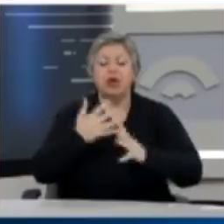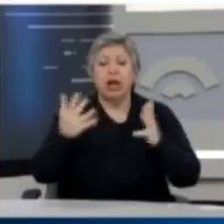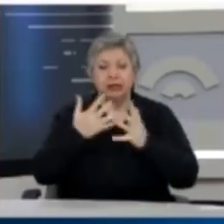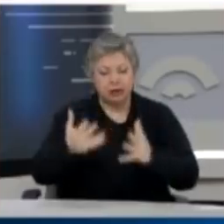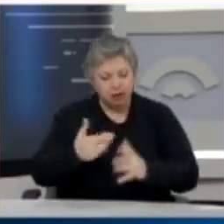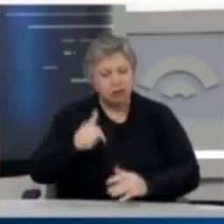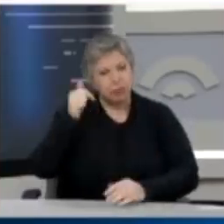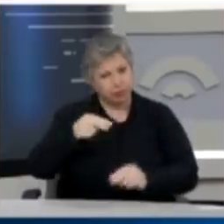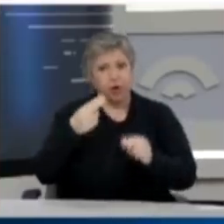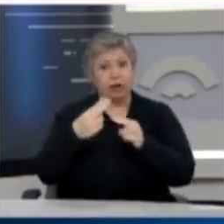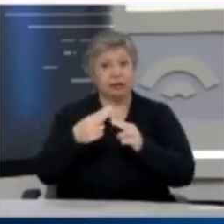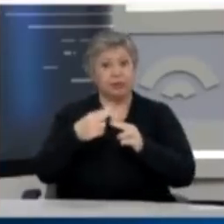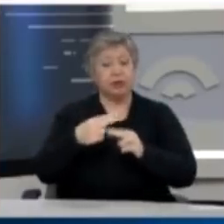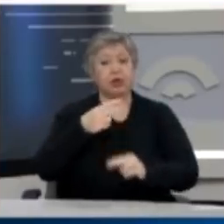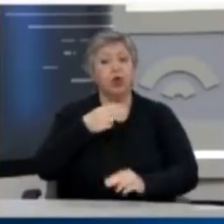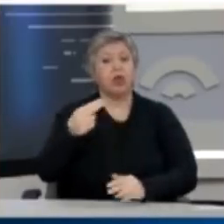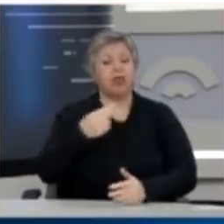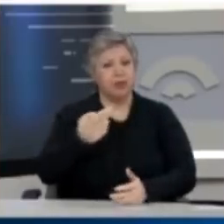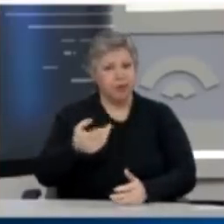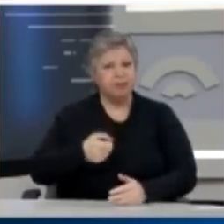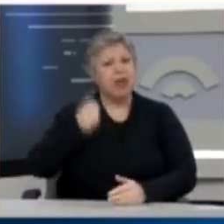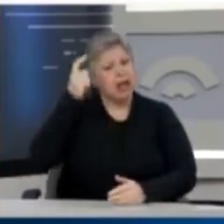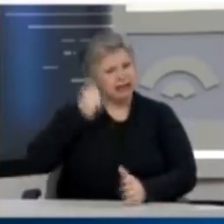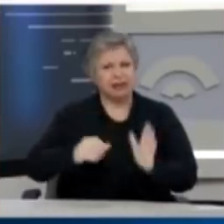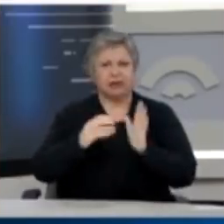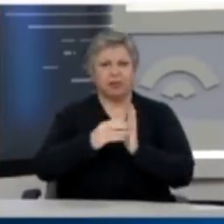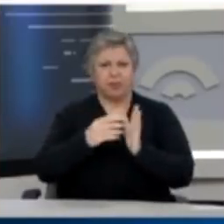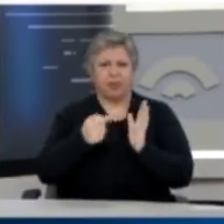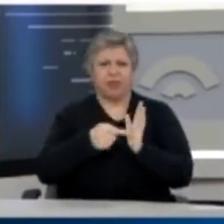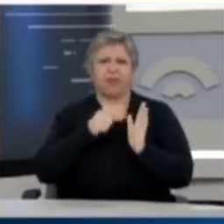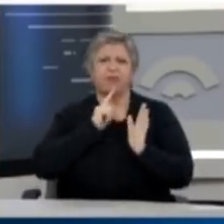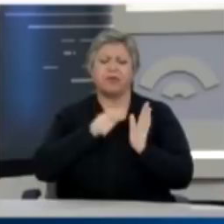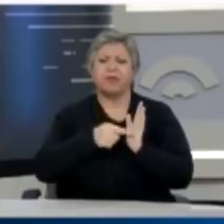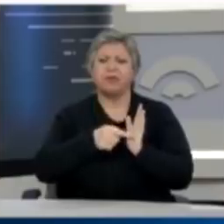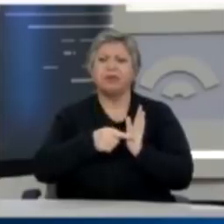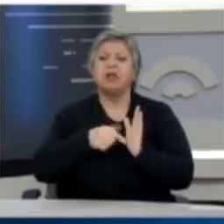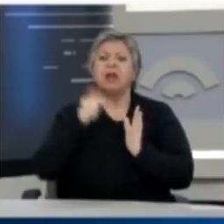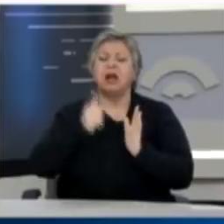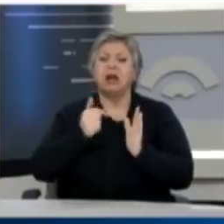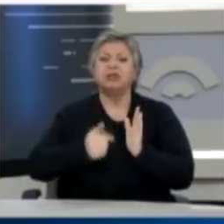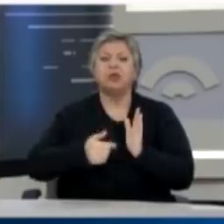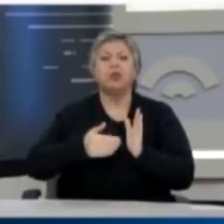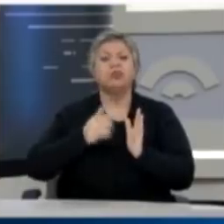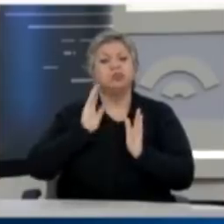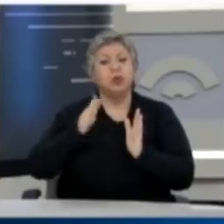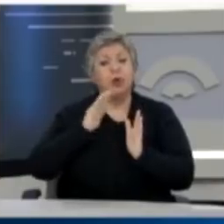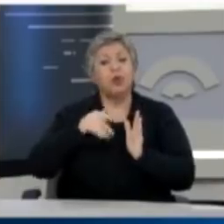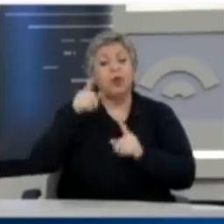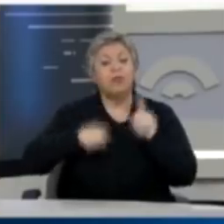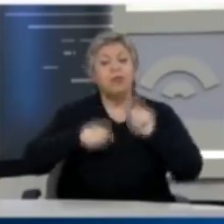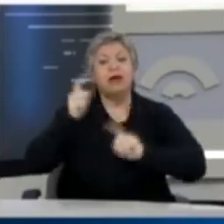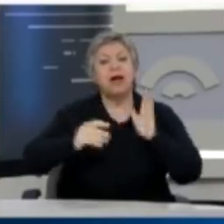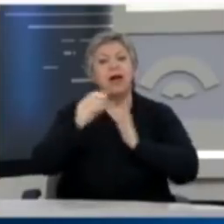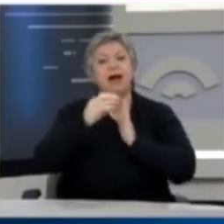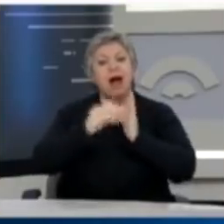τα κεντρικά ζητήματα. Όπως είναι γνωστό, με το άρθρο αυτό δίνεται η δυνατότητα αναστολής άρθρων του Συντάγματος